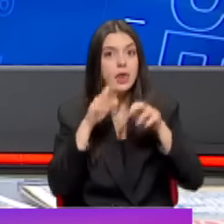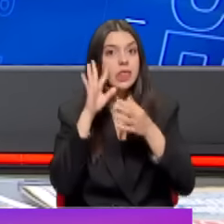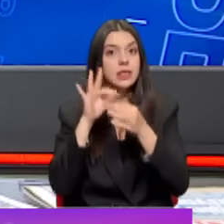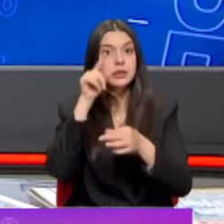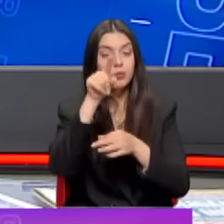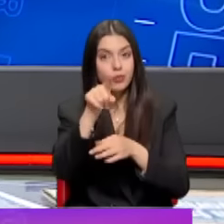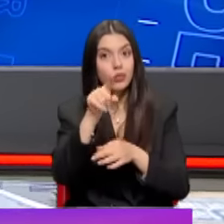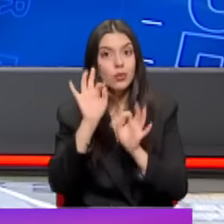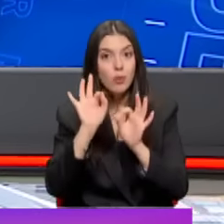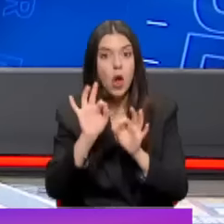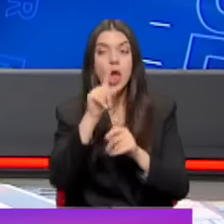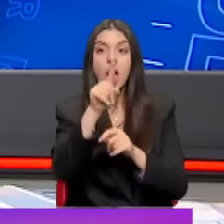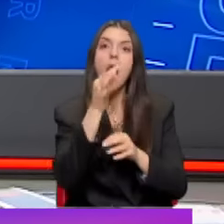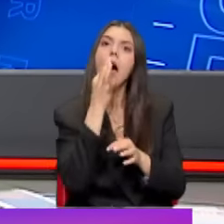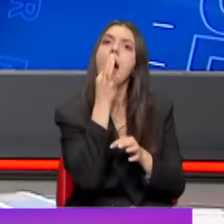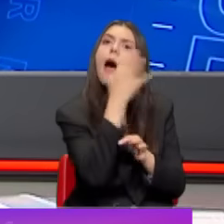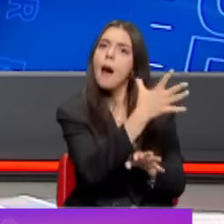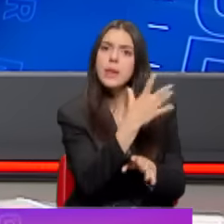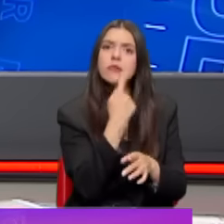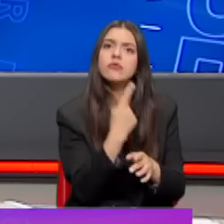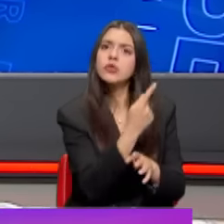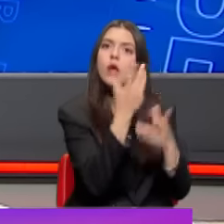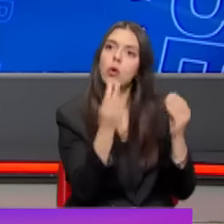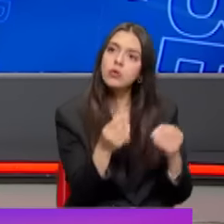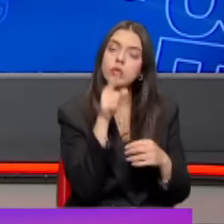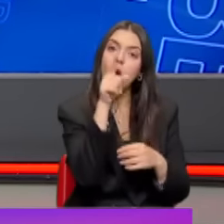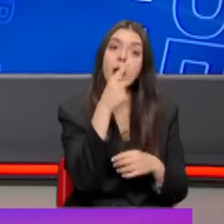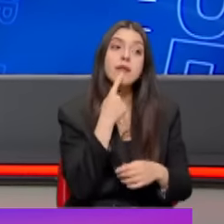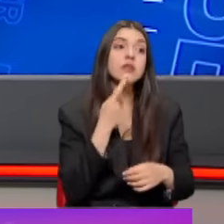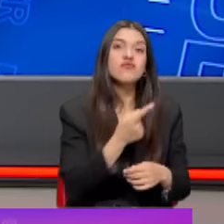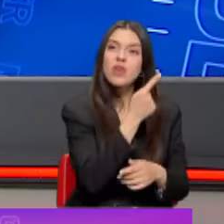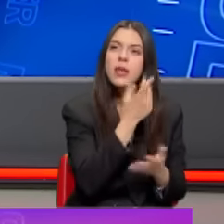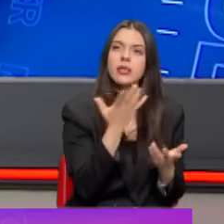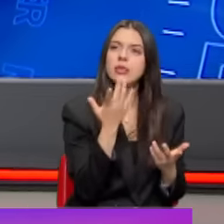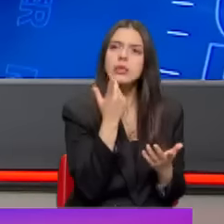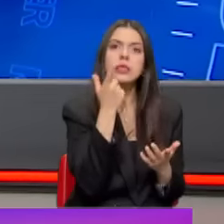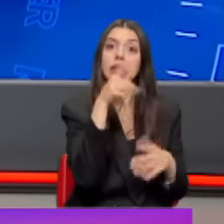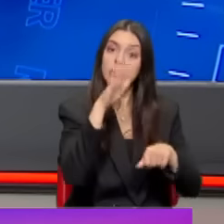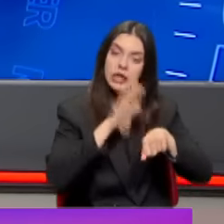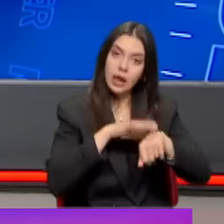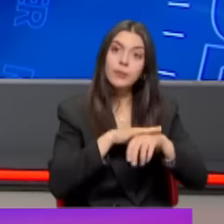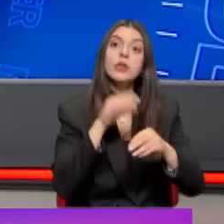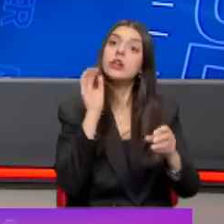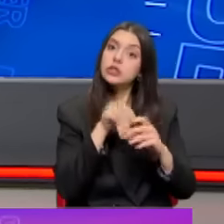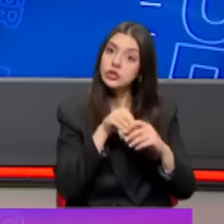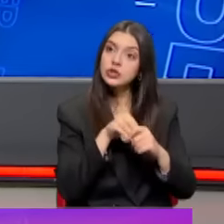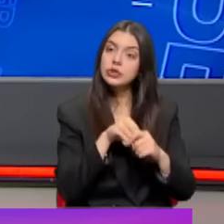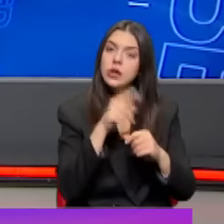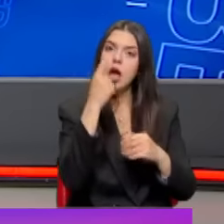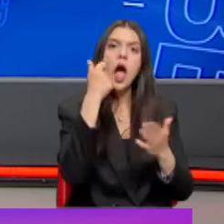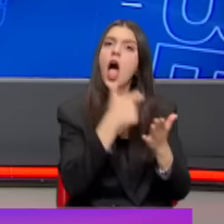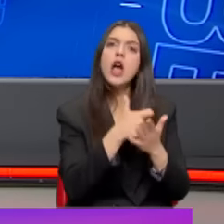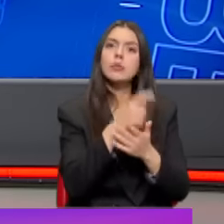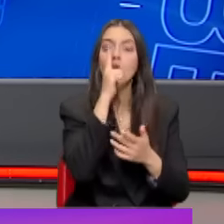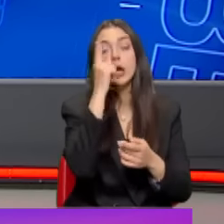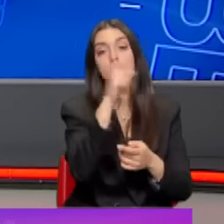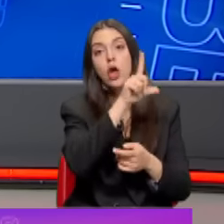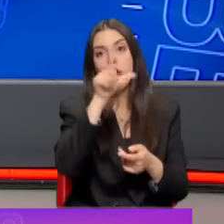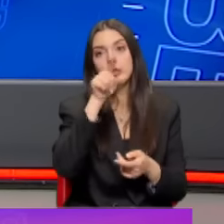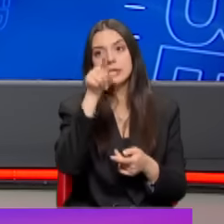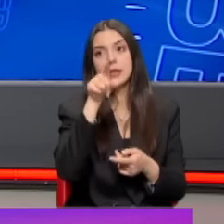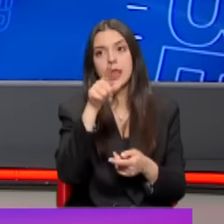yöntemlere dair ihbarda bulunursanız dedi o ihbarı Eee yaptığınız bedelin 0'